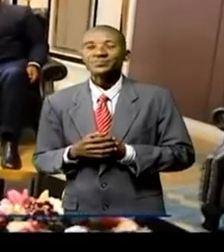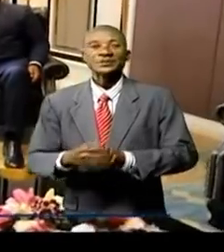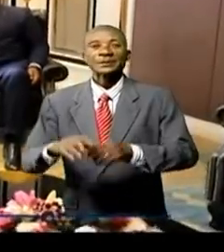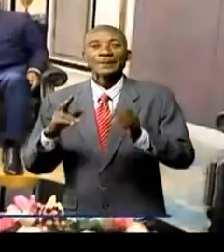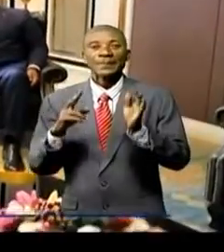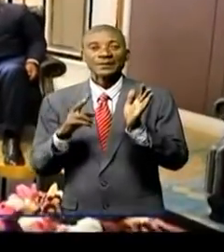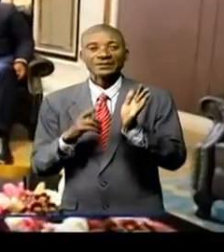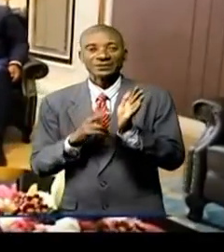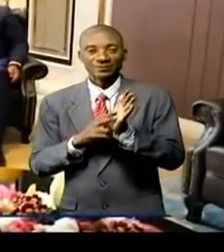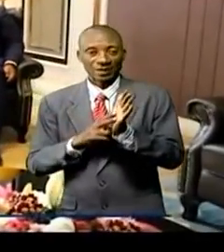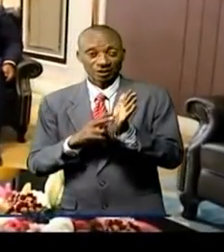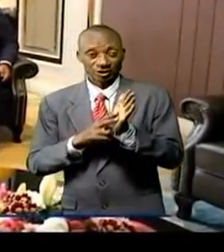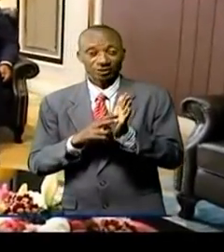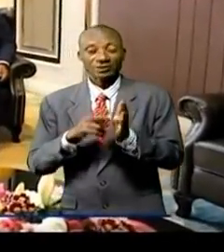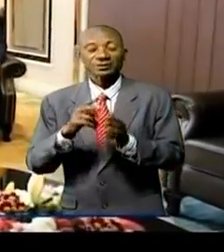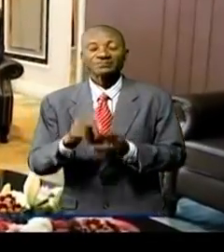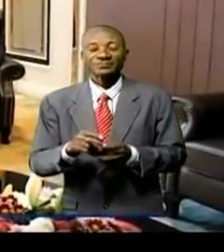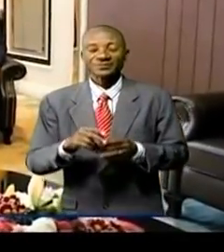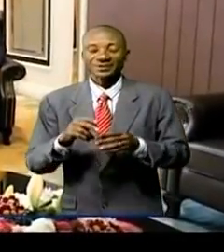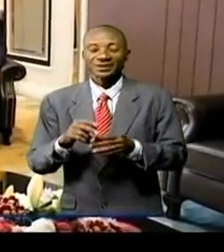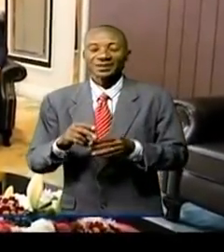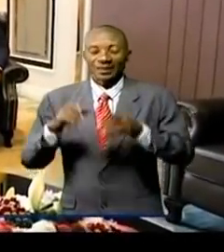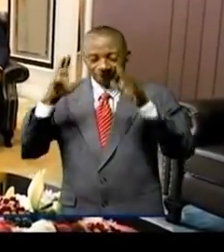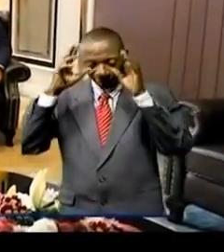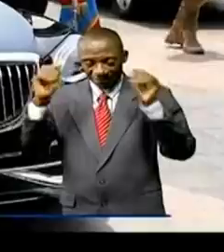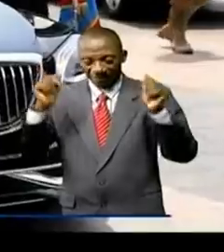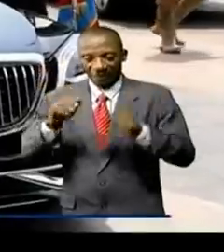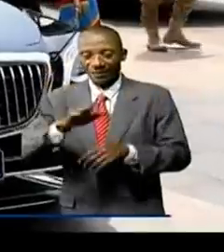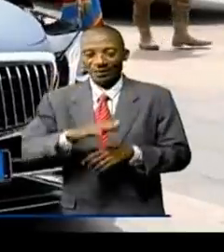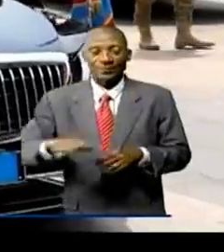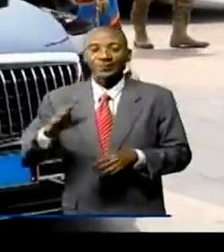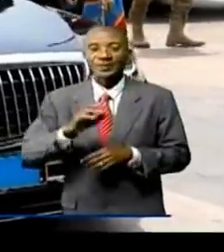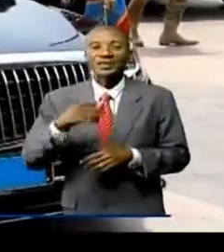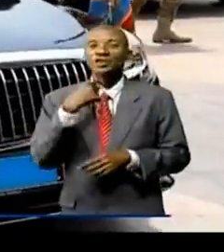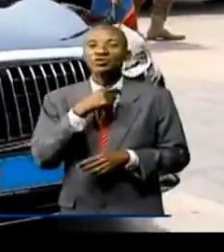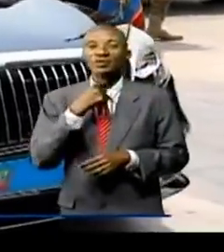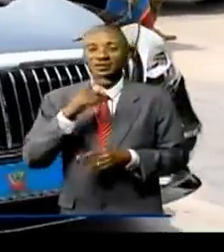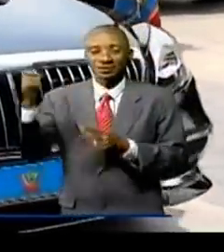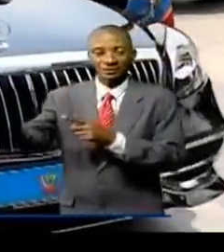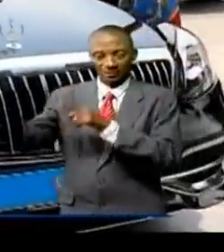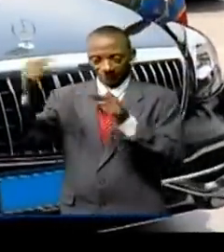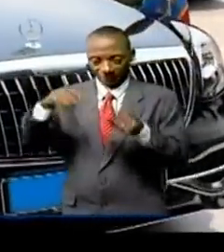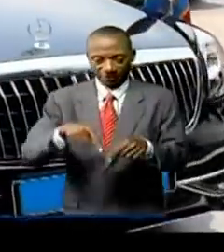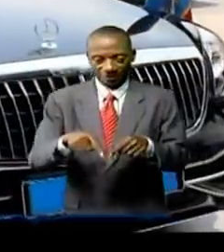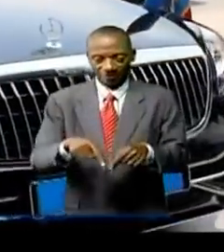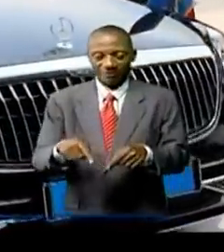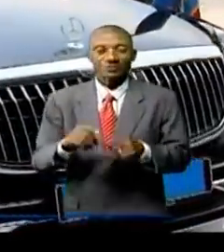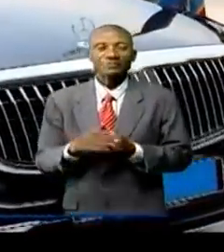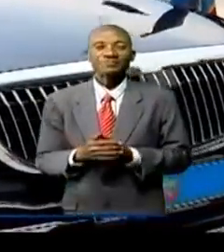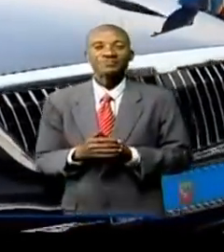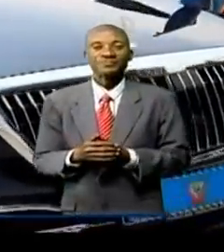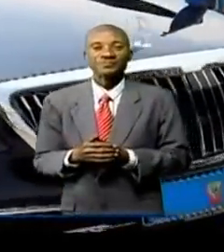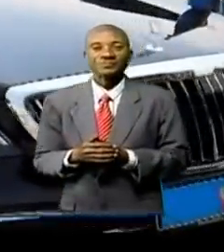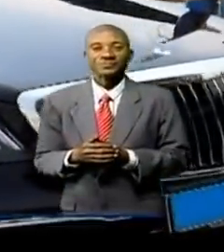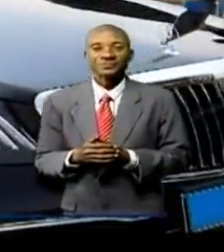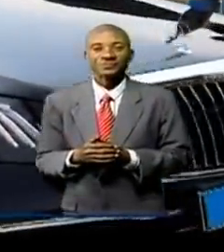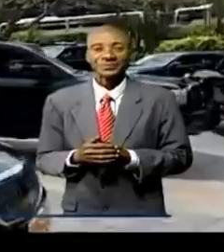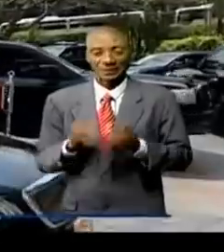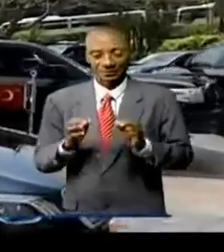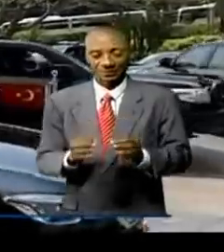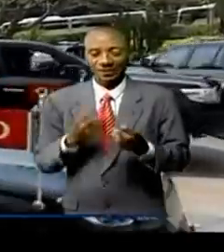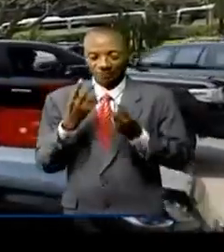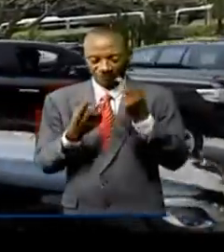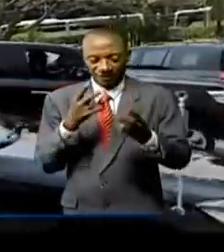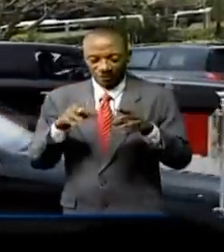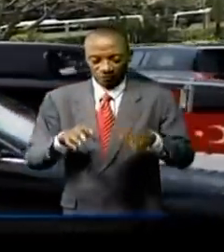pour une visite officielle de 48 heures, le président turc Recep Tayyip Erdogan a quitté Kinshasa ce lundi 21